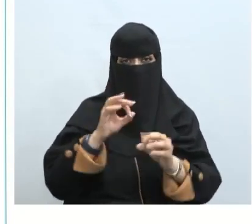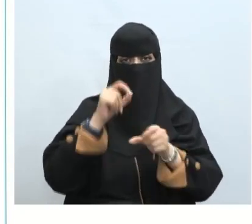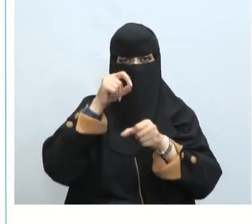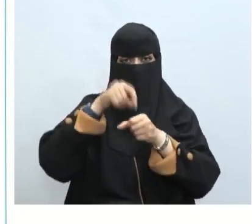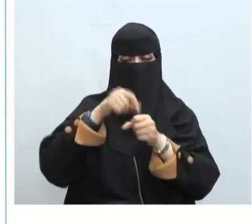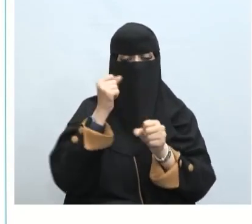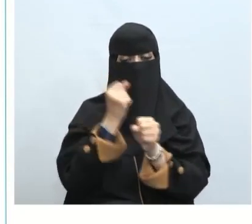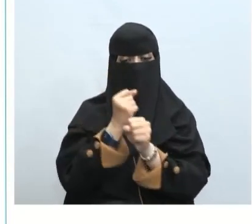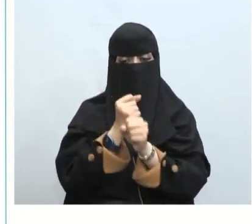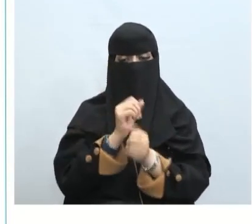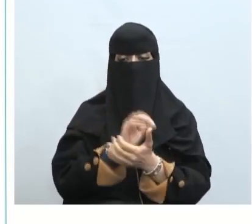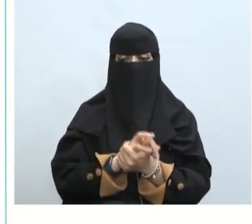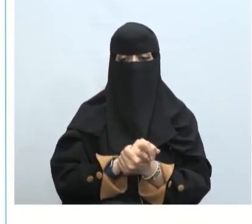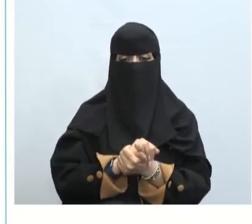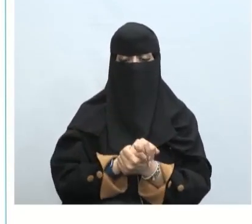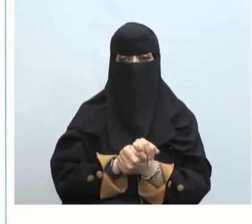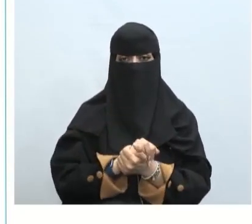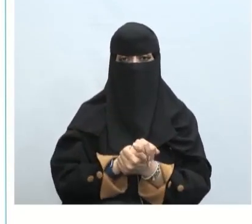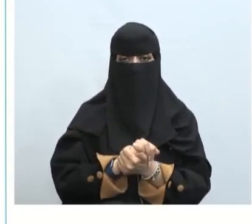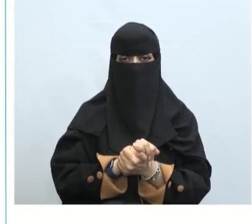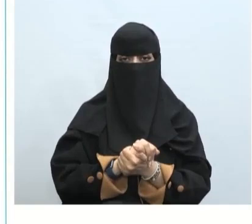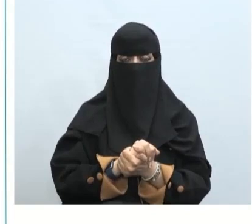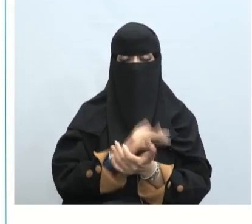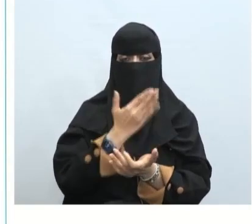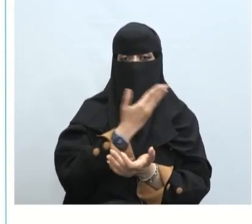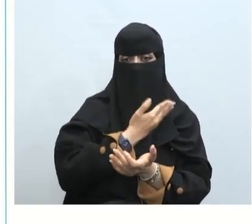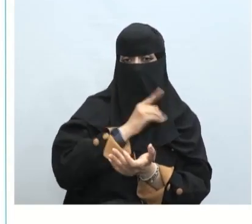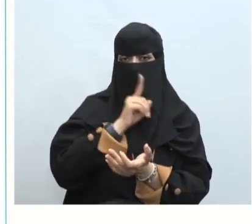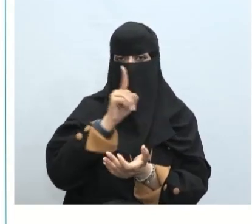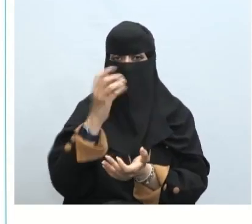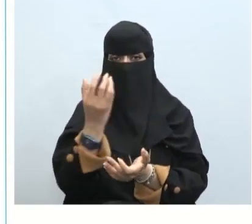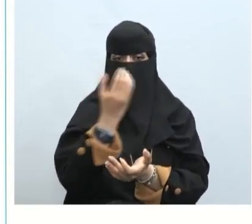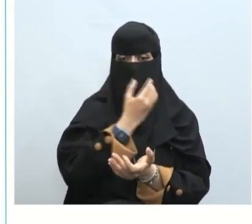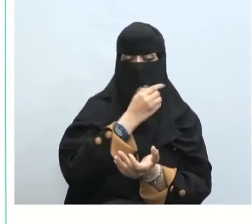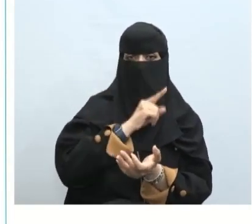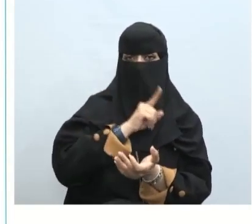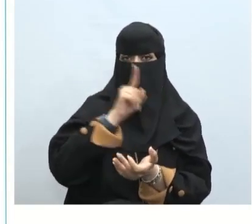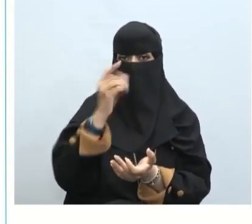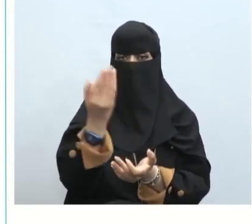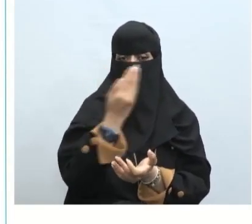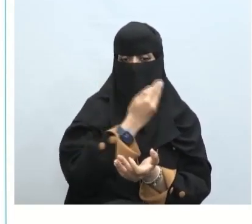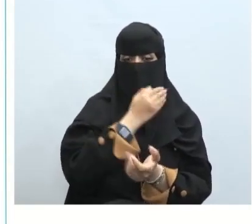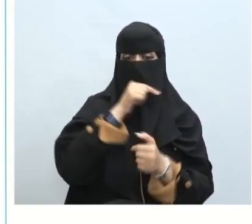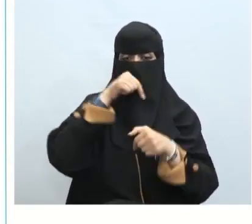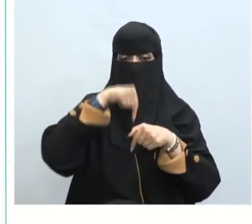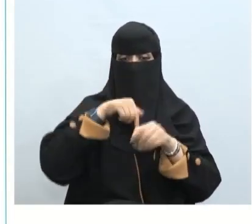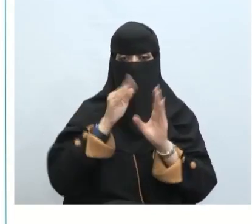المتطوع من صفاته الاخلاص في العمل مخلص في عمله الايثار